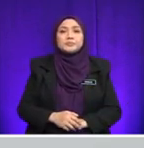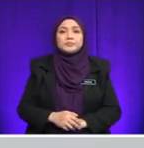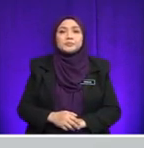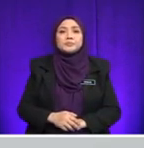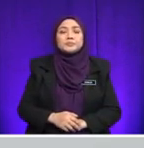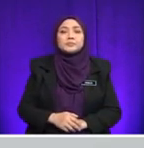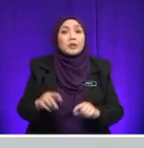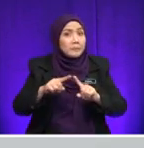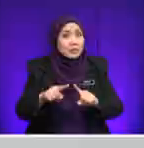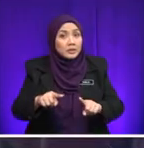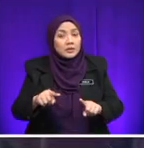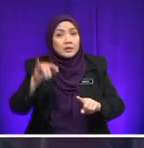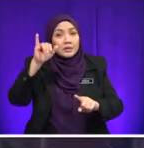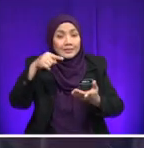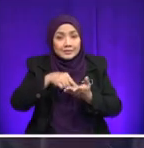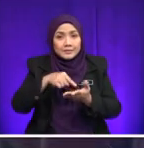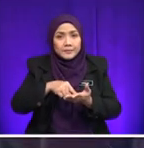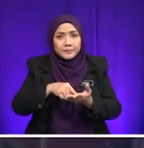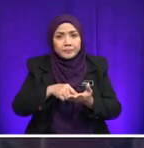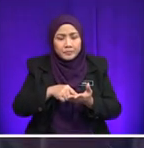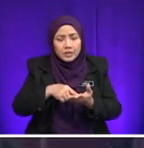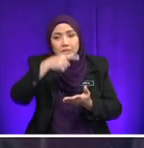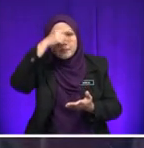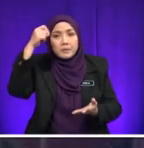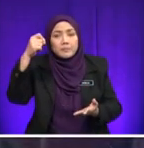Oke tapi ini saya kena disebabkan